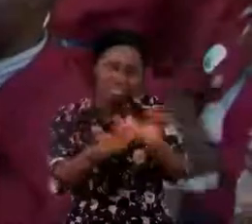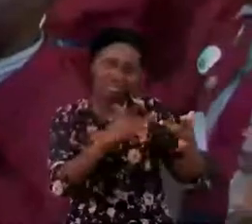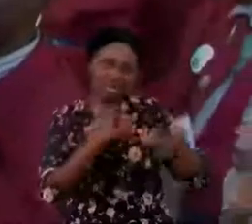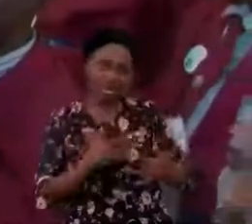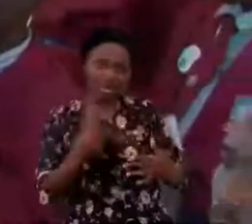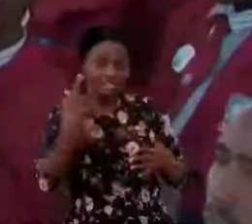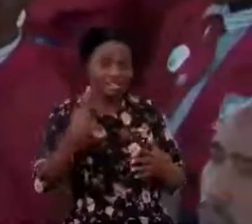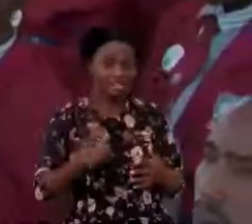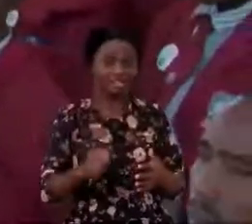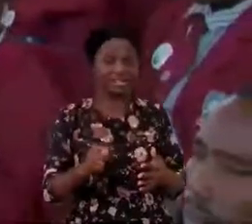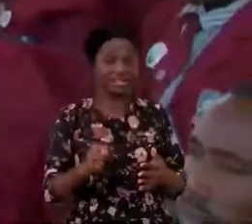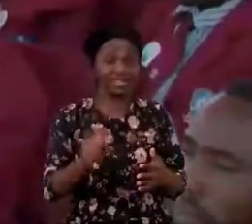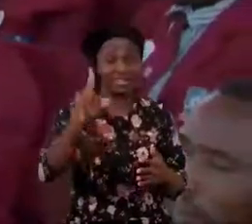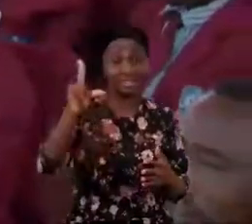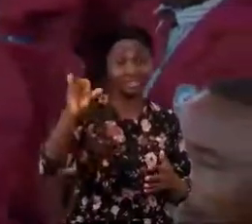va sauter.